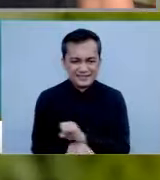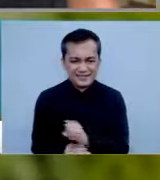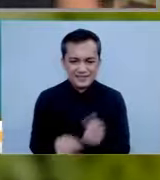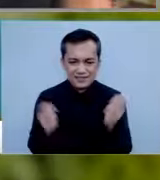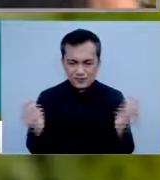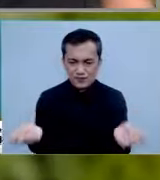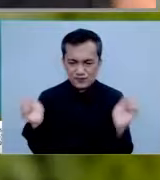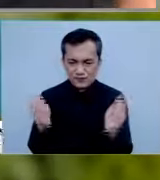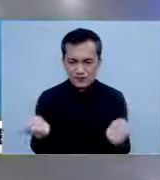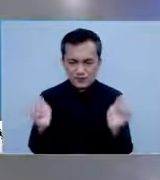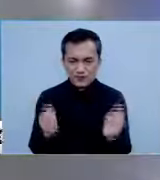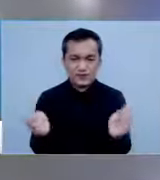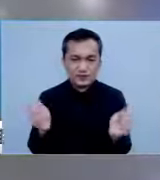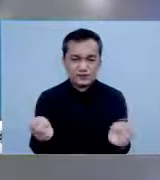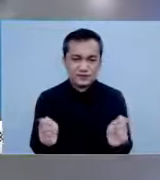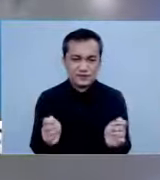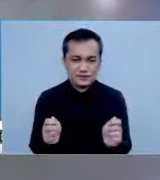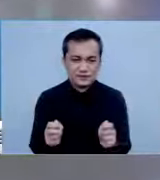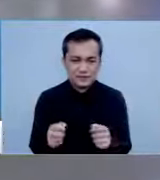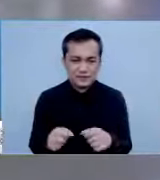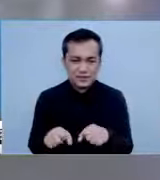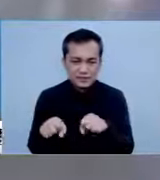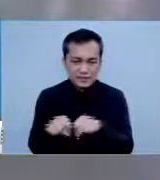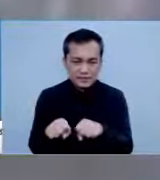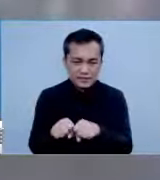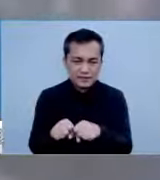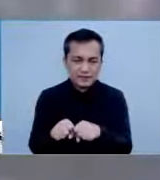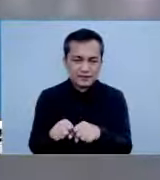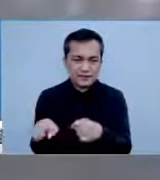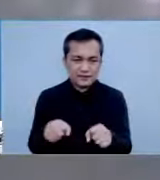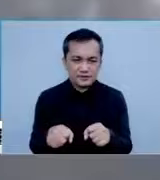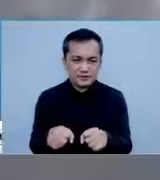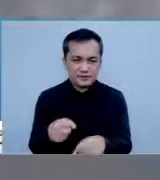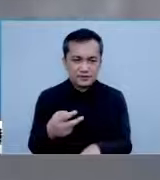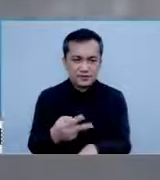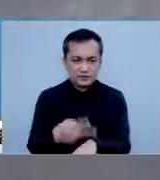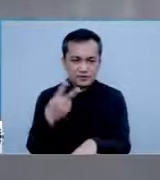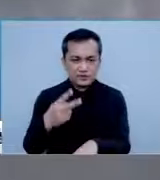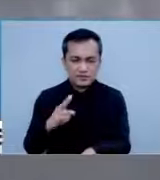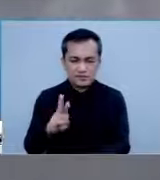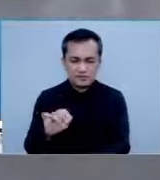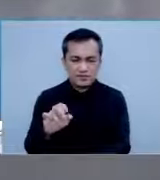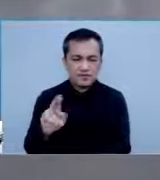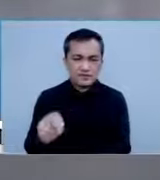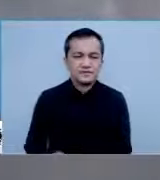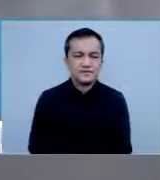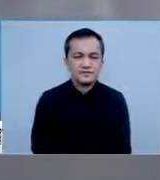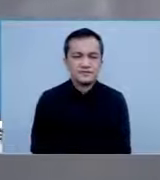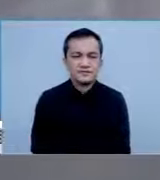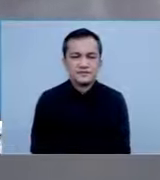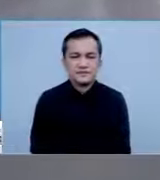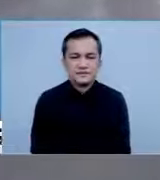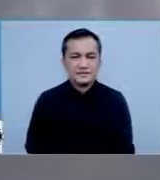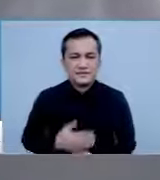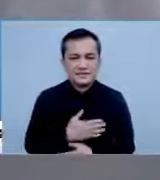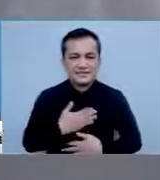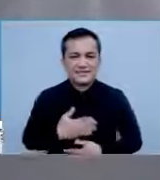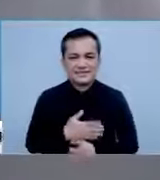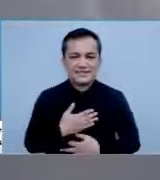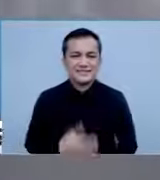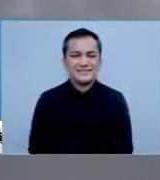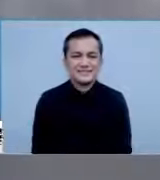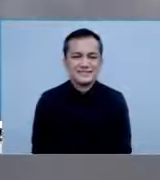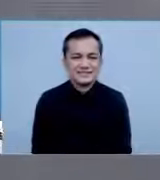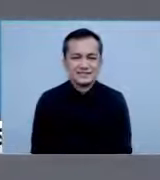halimbawa, na walang naka-rubber shoes lang. Uh-huh. Iba yung dito, parang doble yung burn. Yes. Pero, tsaka you're enjoying. Pero mas ano,